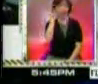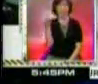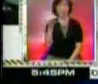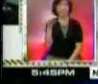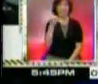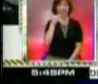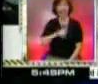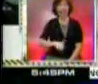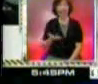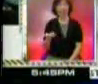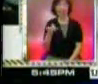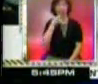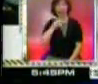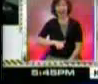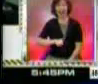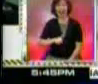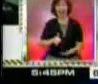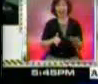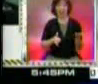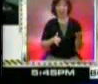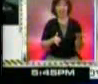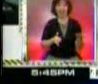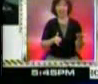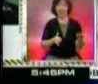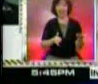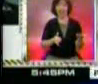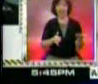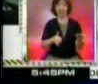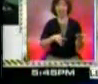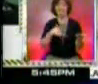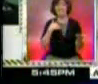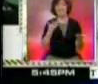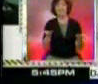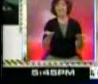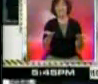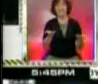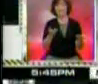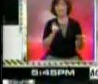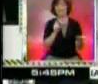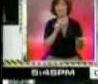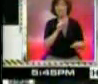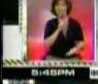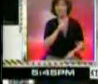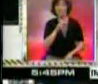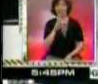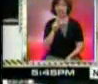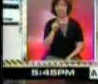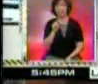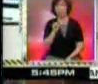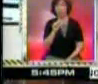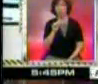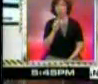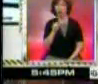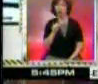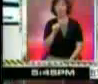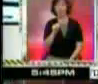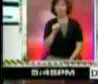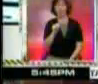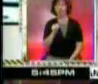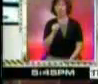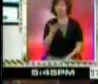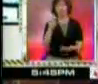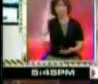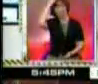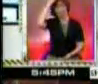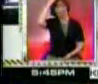Molave. Tambungan, kung nanonood ka. Para makinig ka lang kaya Tambungan. Sige, yan si Raph. Yan si Tambungan, baka yung bumbunan